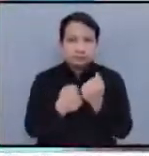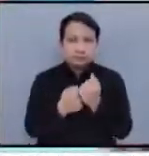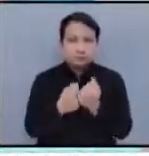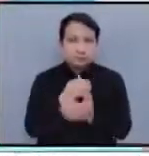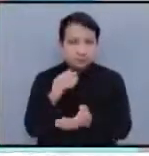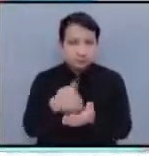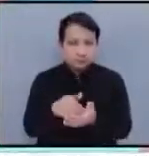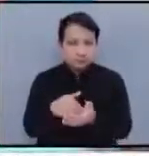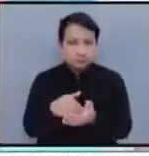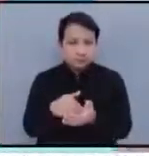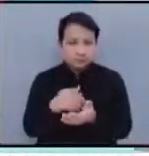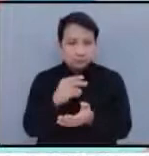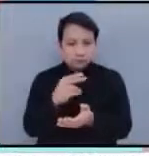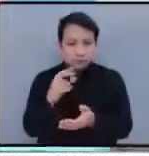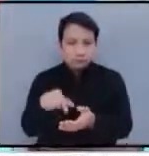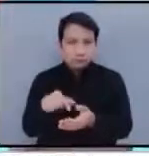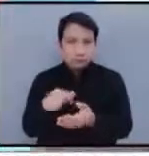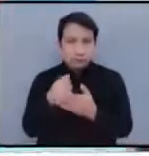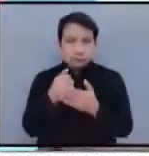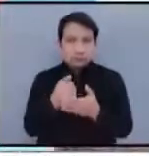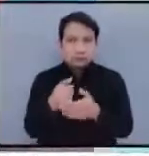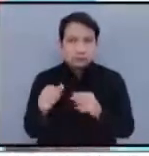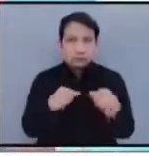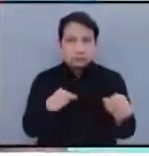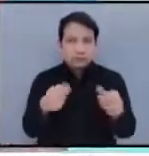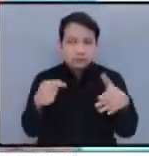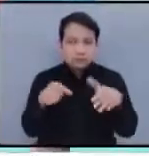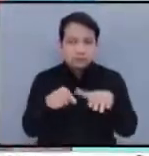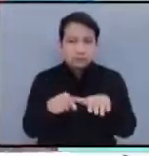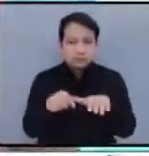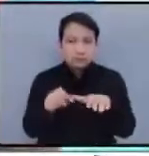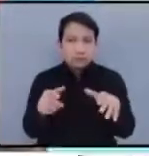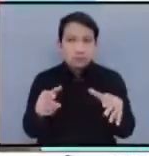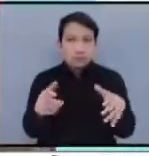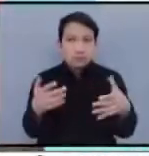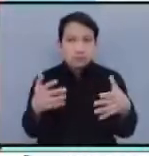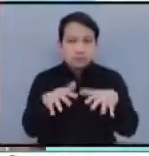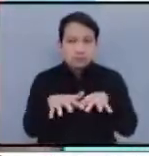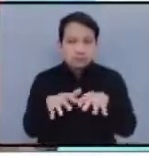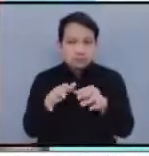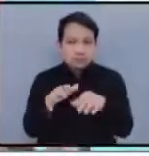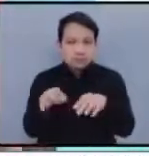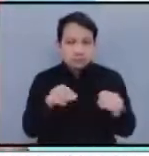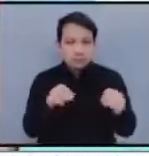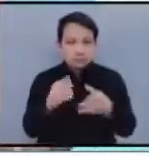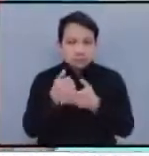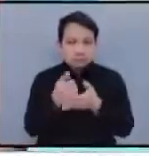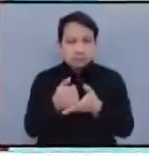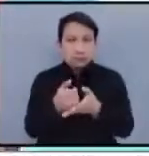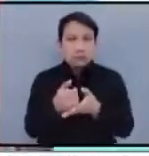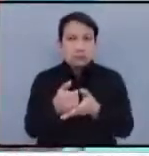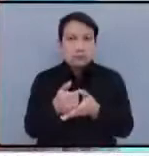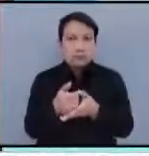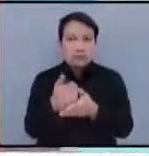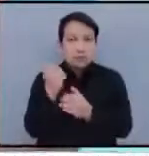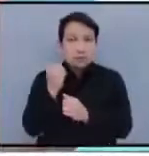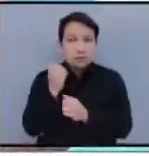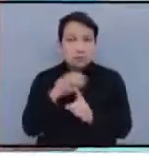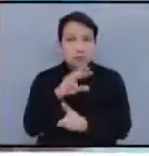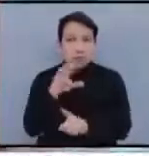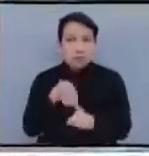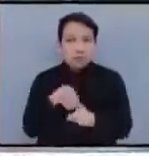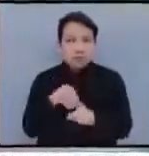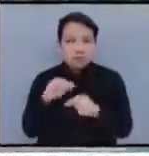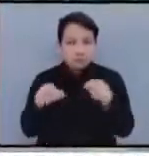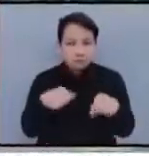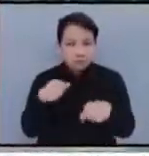support active transport and inclusive mobility, we hope to meet with them and help them out. And hopefully we have a culture of biking in